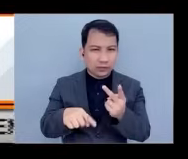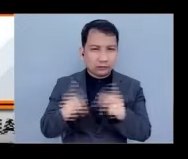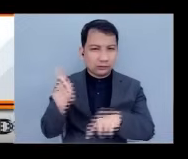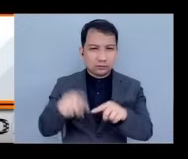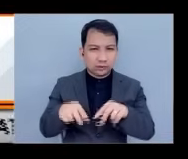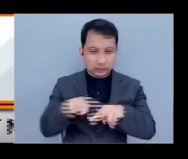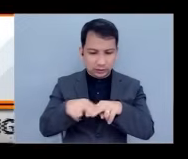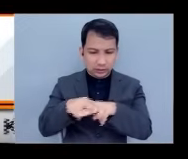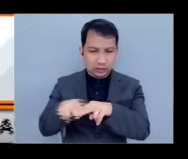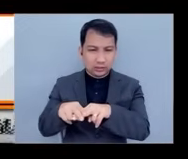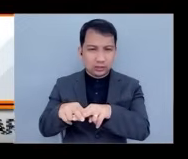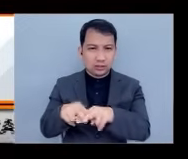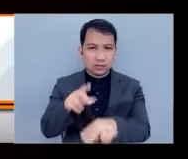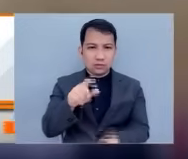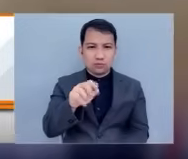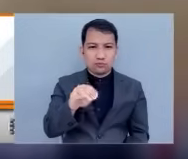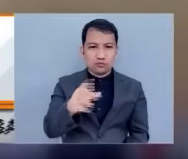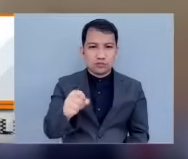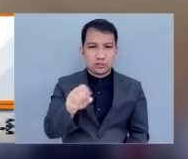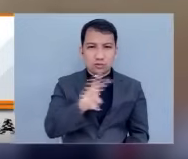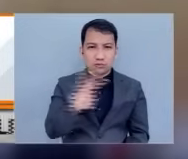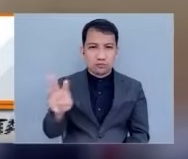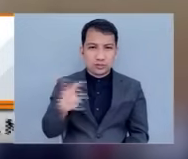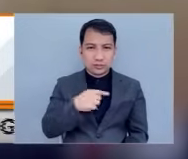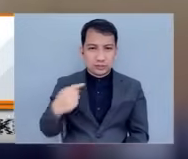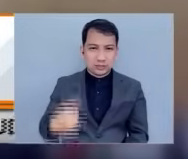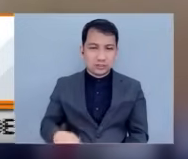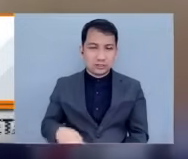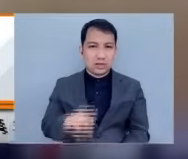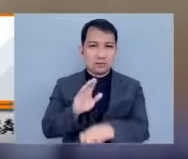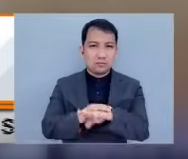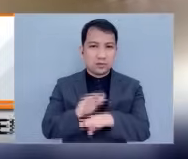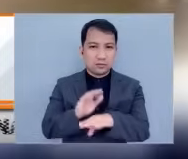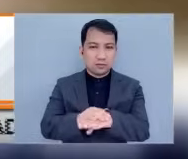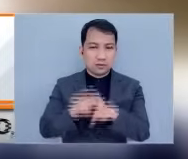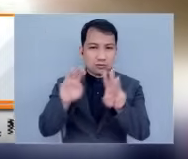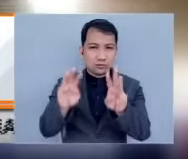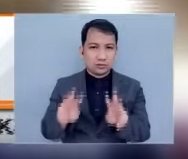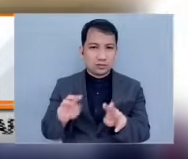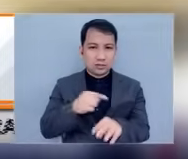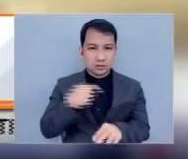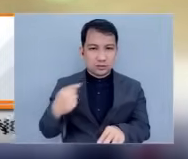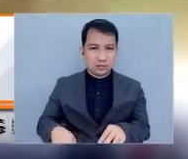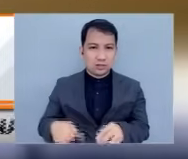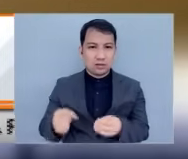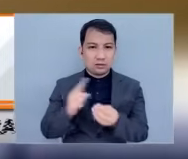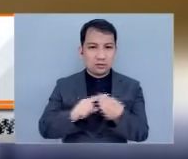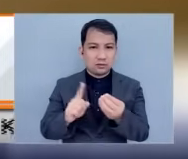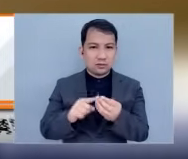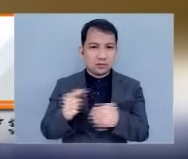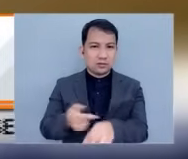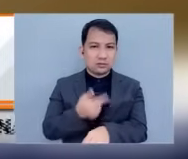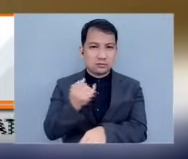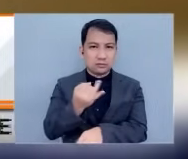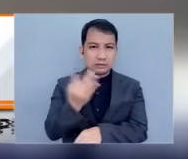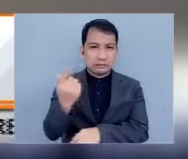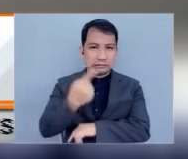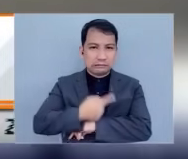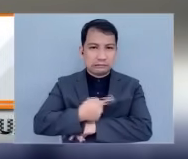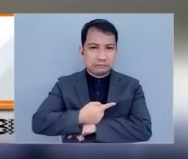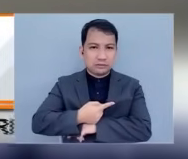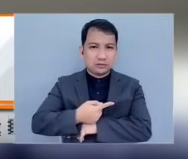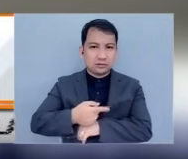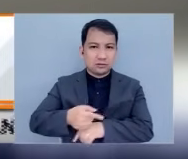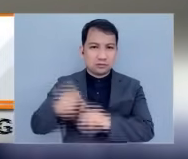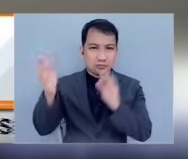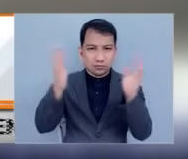sa Tumushuke, Western China. Babala ng Weather Bureau ng China, posibleng tumagal pa ng ilan pang araw ang sandstorm. Kaya